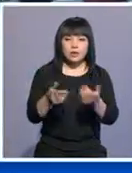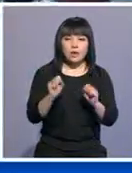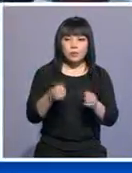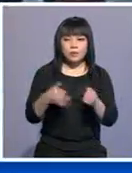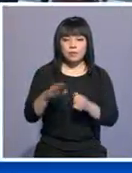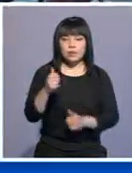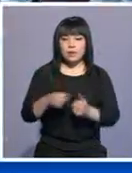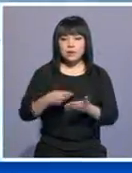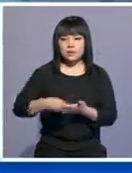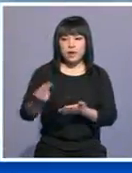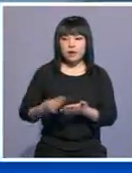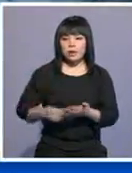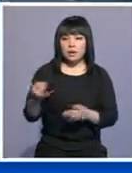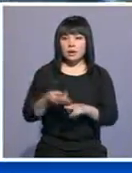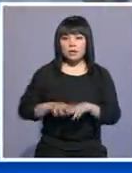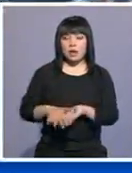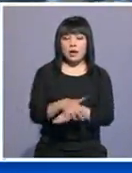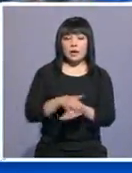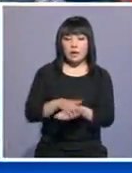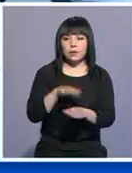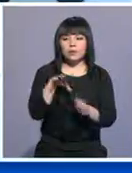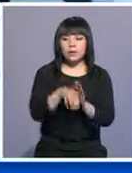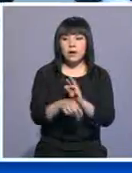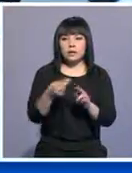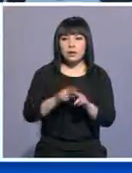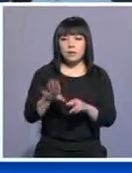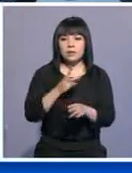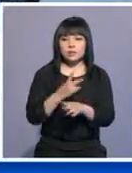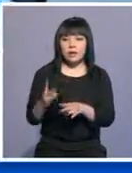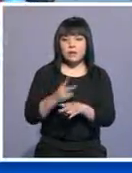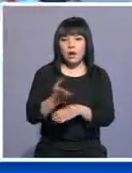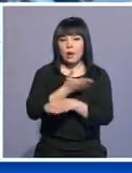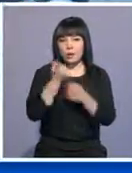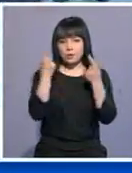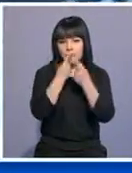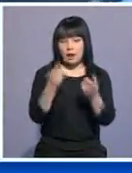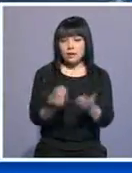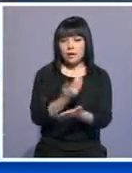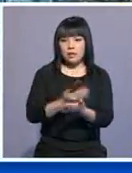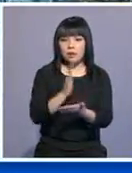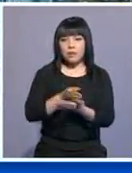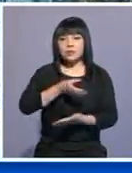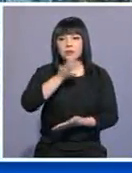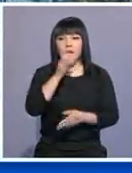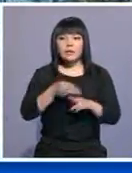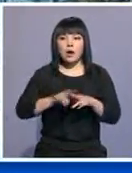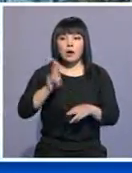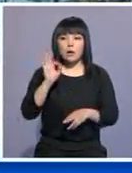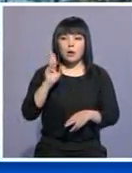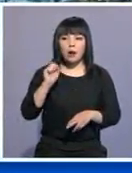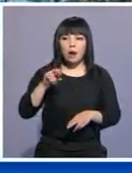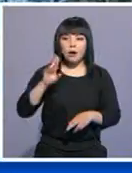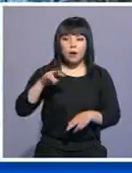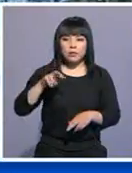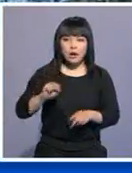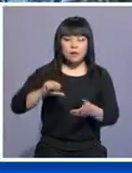петицияға қол қойыпты. Дегенмен әйгілі кәсіпорын мұндай қоспаның адам денсаулығына зиянды емес екен және Coca-Cola-ның құрамы халықаралық деңгейде құпталғанын мәлімдеп